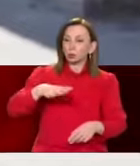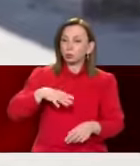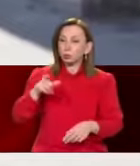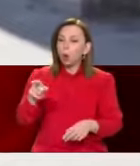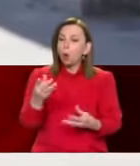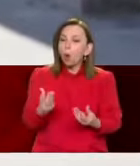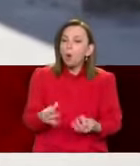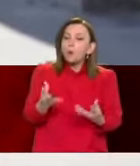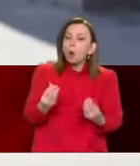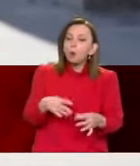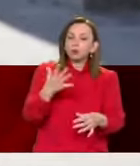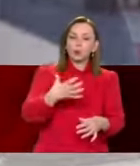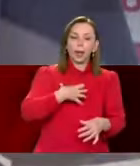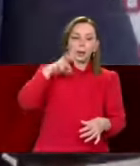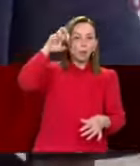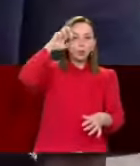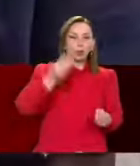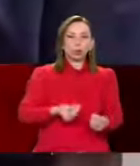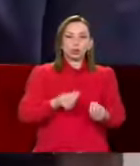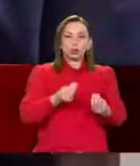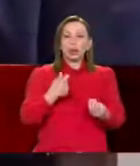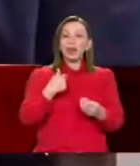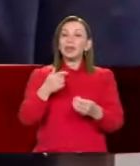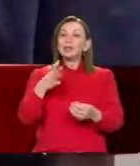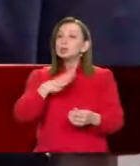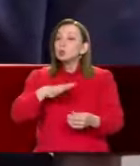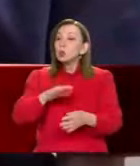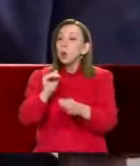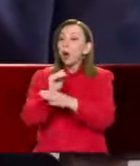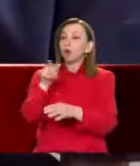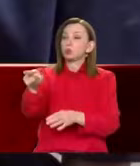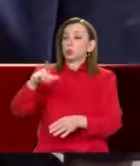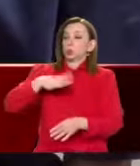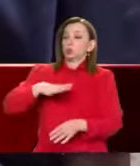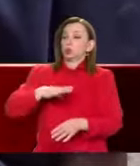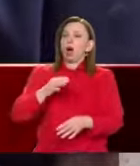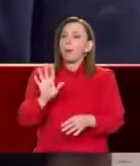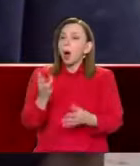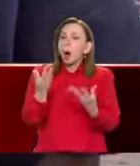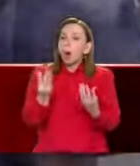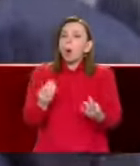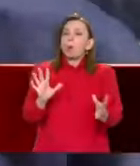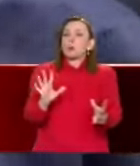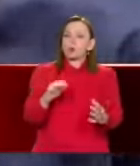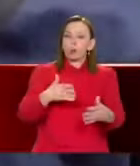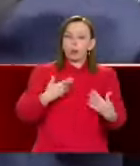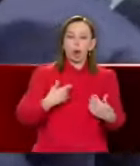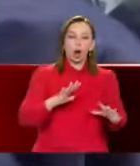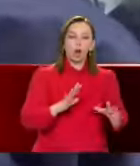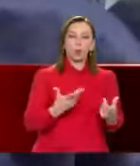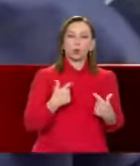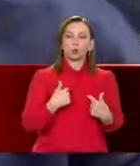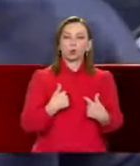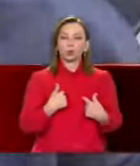psikolojik olarak birçok sorunla karşılaşıyor. Böyle yaşadığımız hayat, istediğimiz hayat bir değil, ruhen farklı bir yerde gibi hissediyoruz kendimizi. İstediklerimiz de